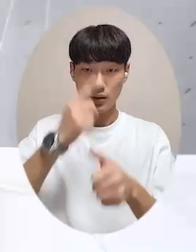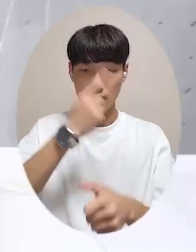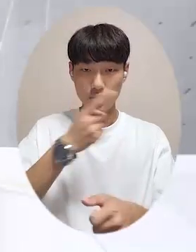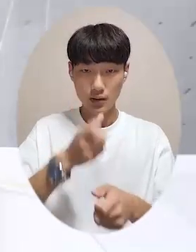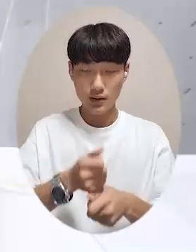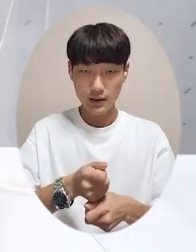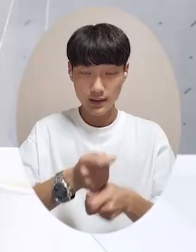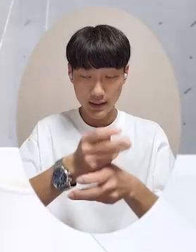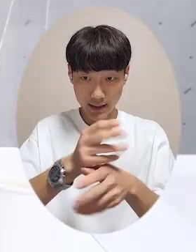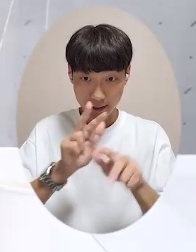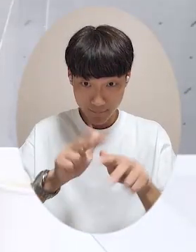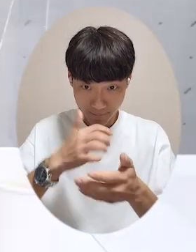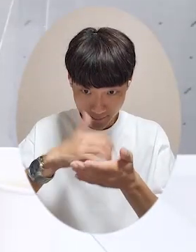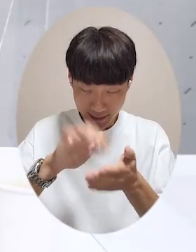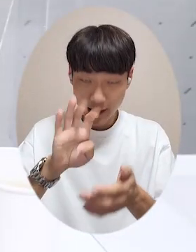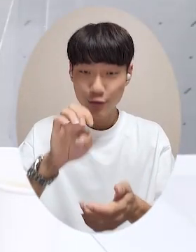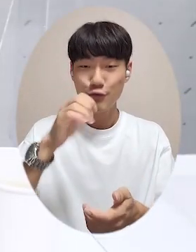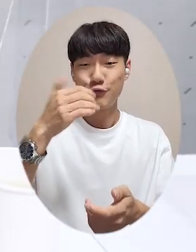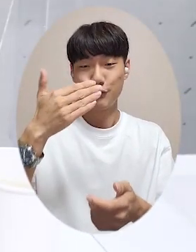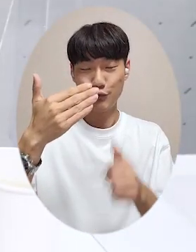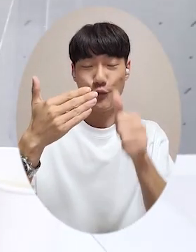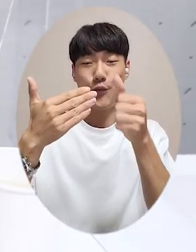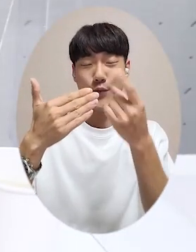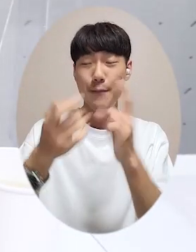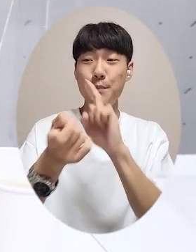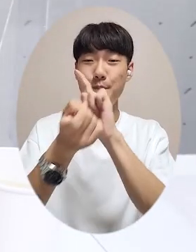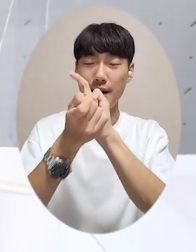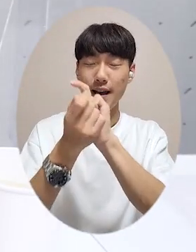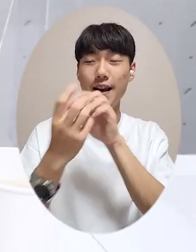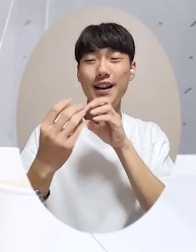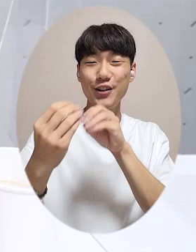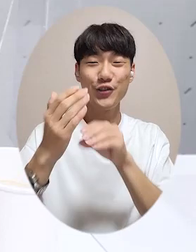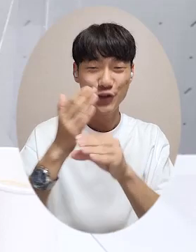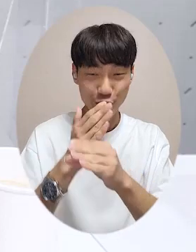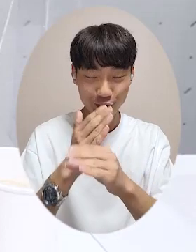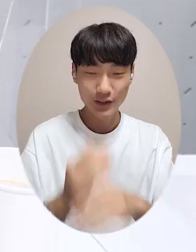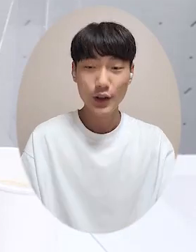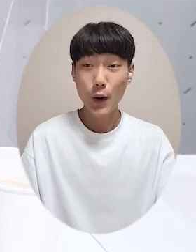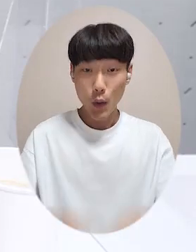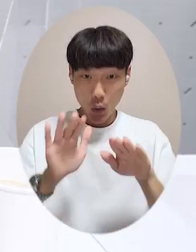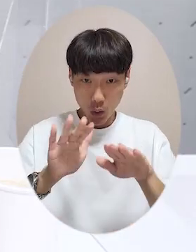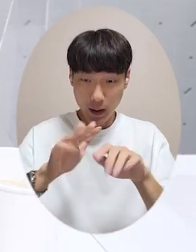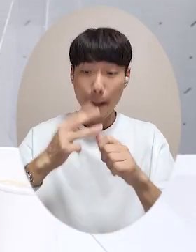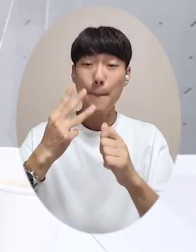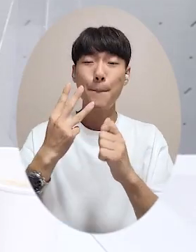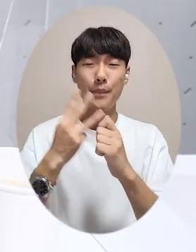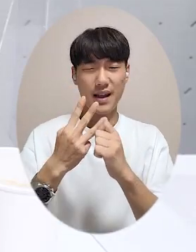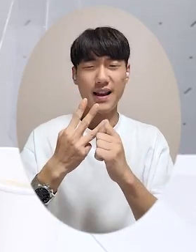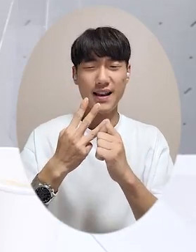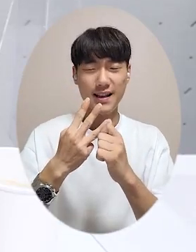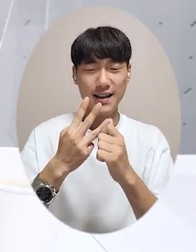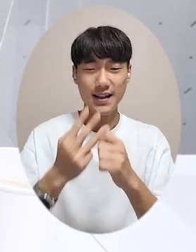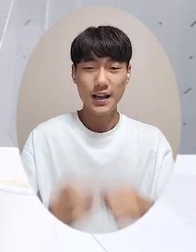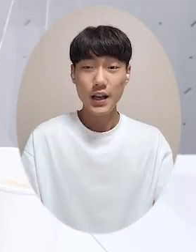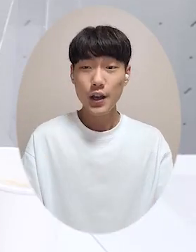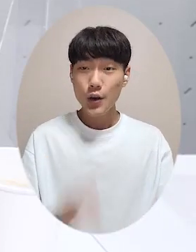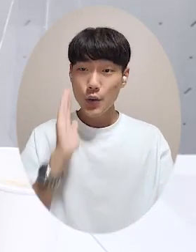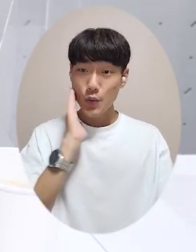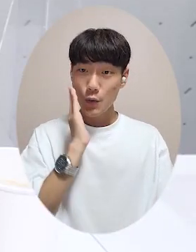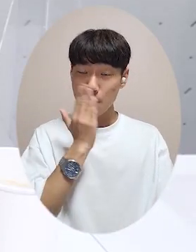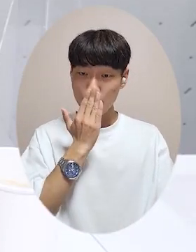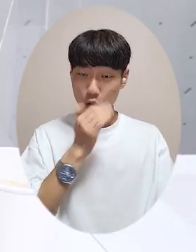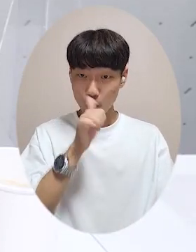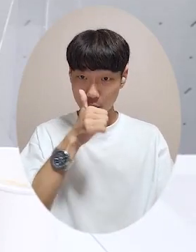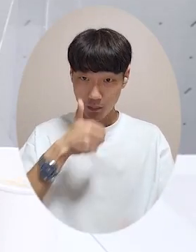도전의 천리길 49번째 도전자 모시고 이야기 나누고 있습니다. 오늘 그 세 번째 시간인데요. 농인들을 위해 필요한